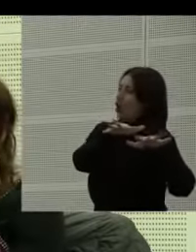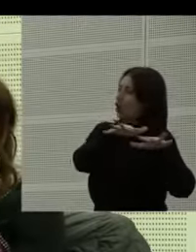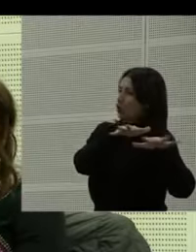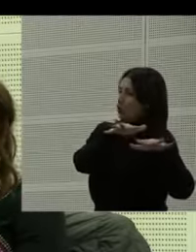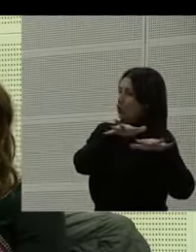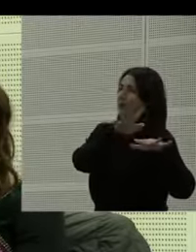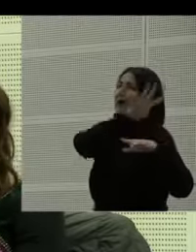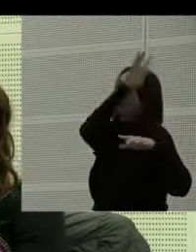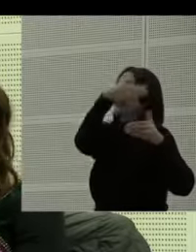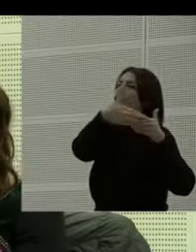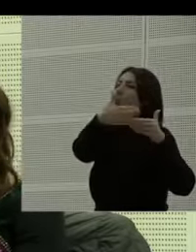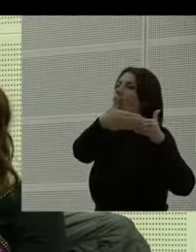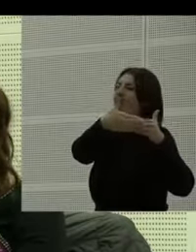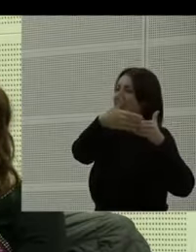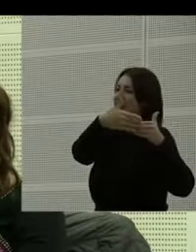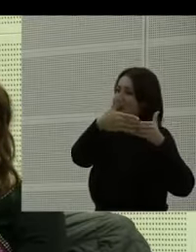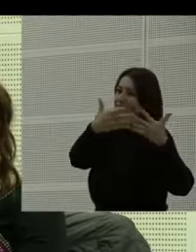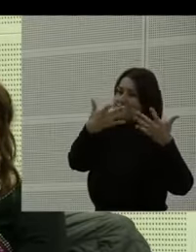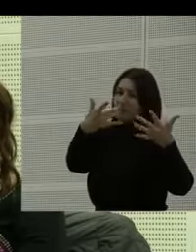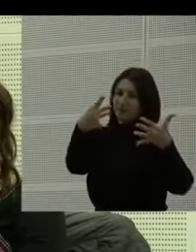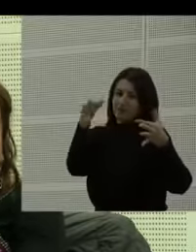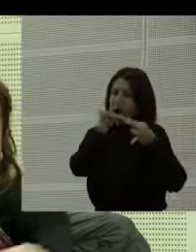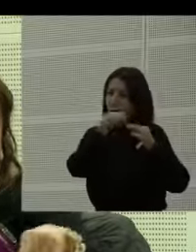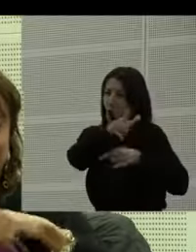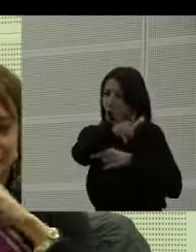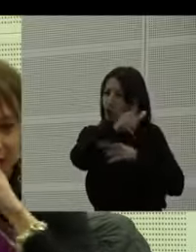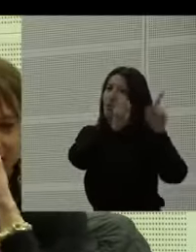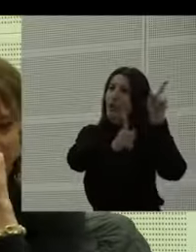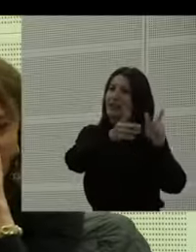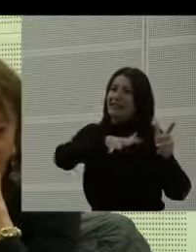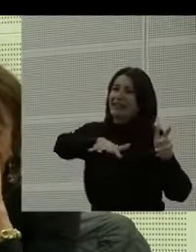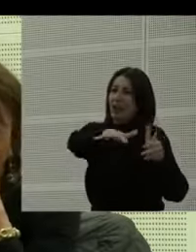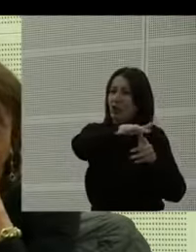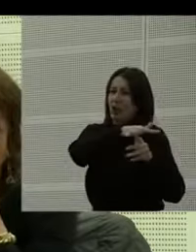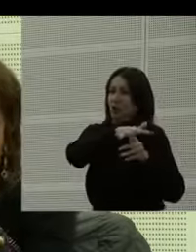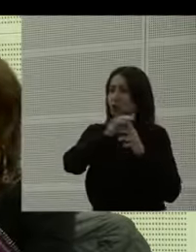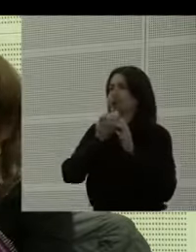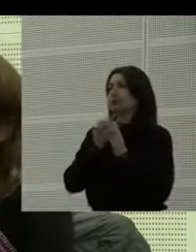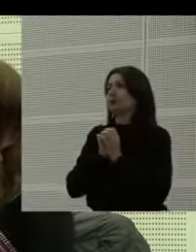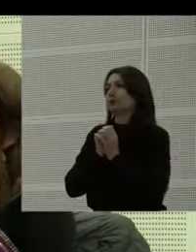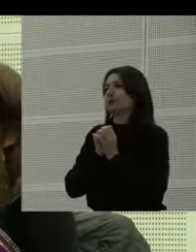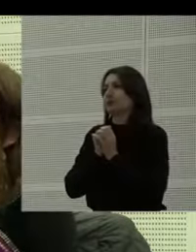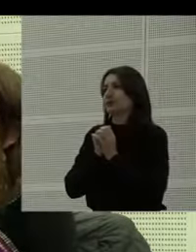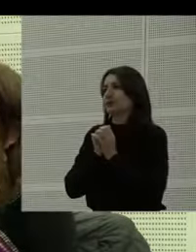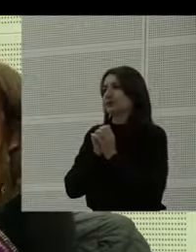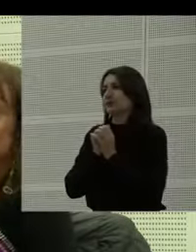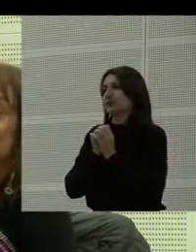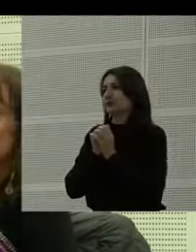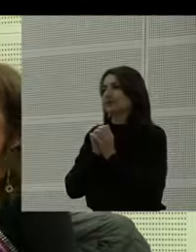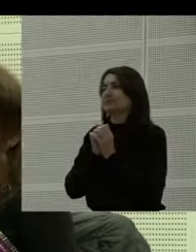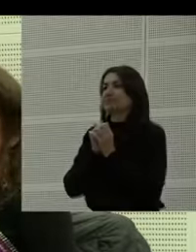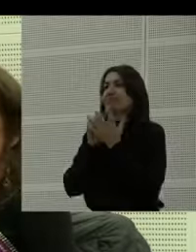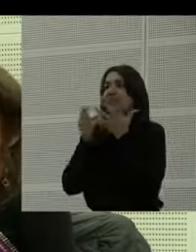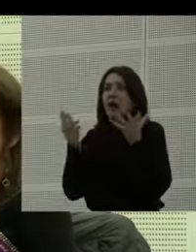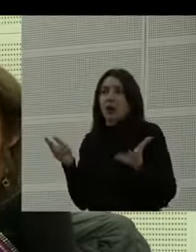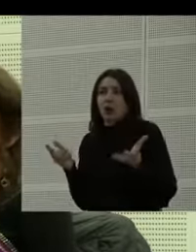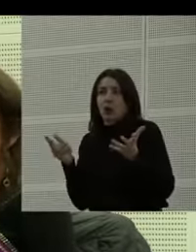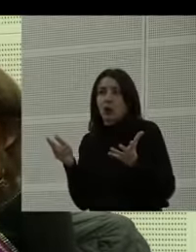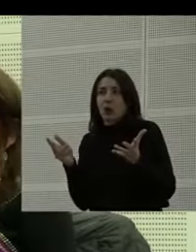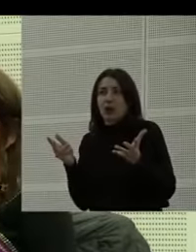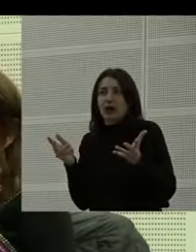confinante. E allora per